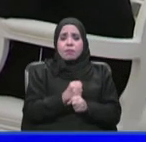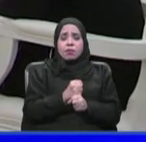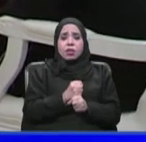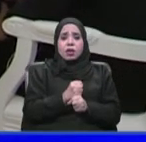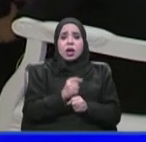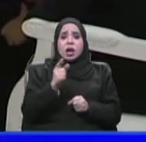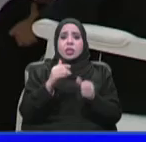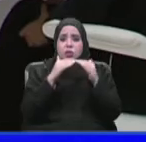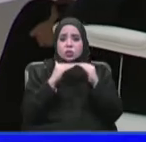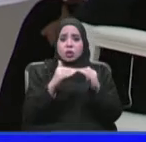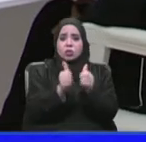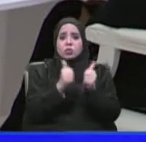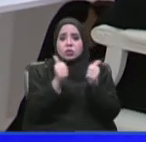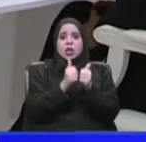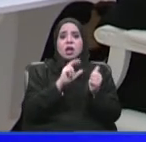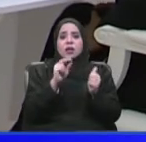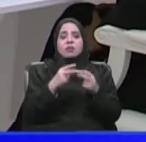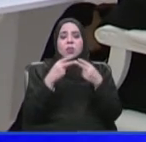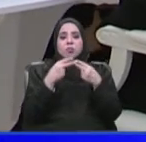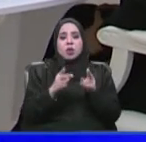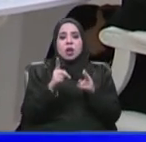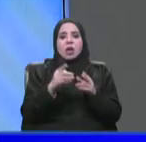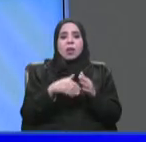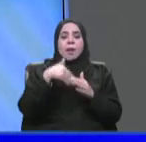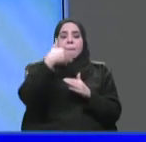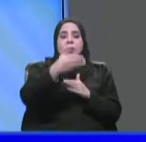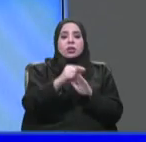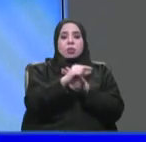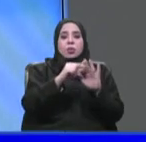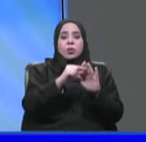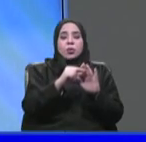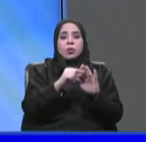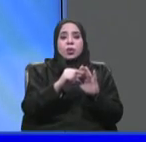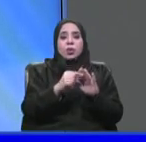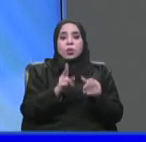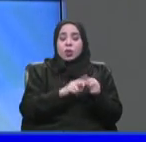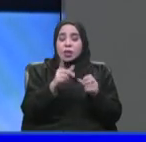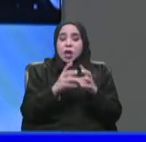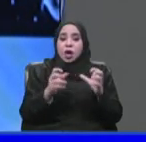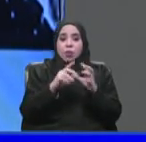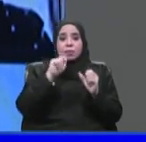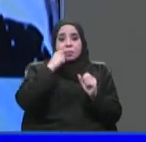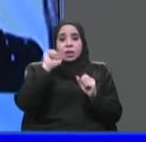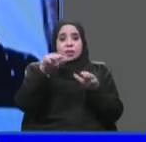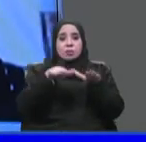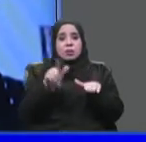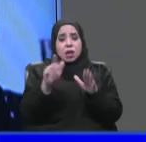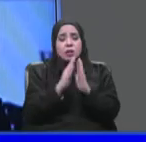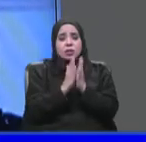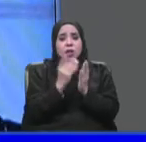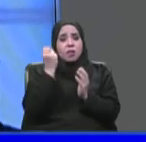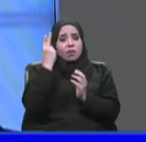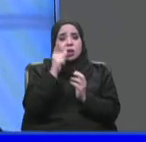للحفاظ على استقرارها الأسري كمدخل أساسي لانطلاقتها في فضاء الشأن العام. وأوضحت الأنصاري أن فكرة هذا الدليل